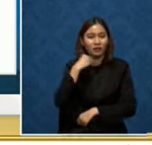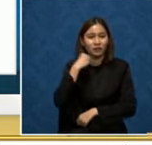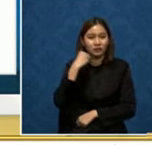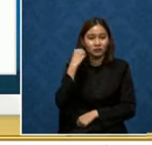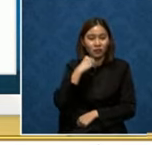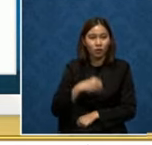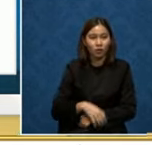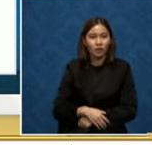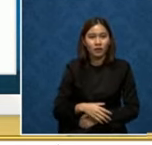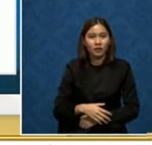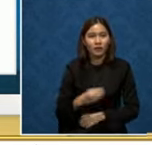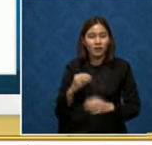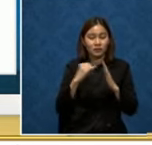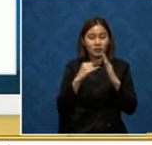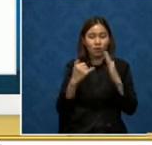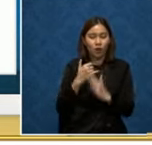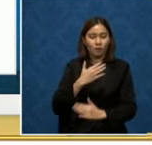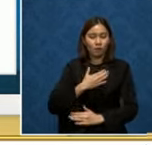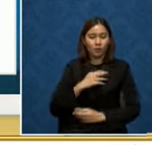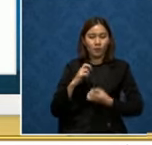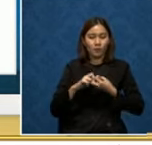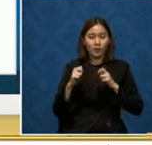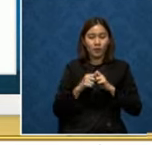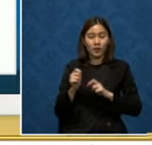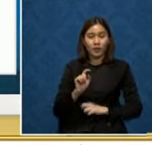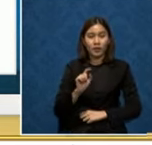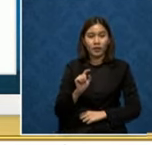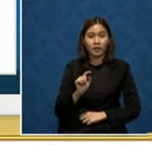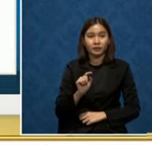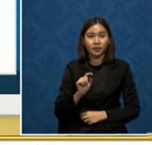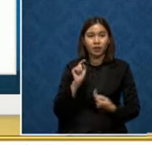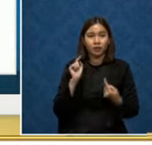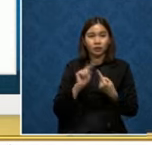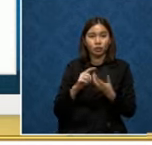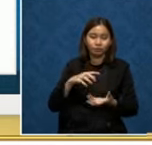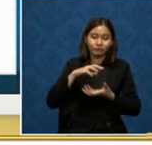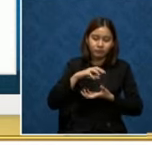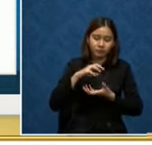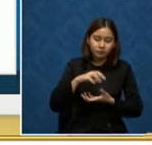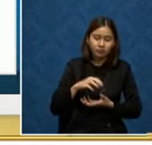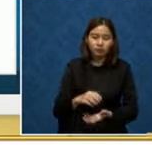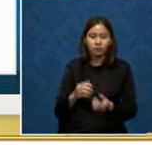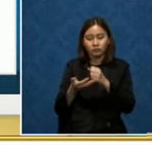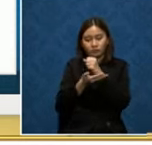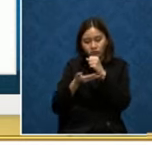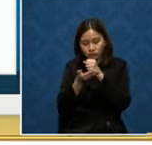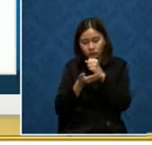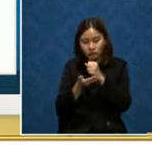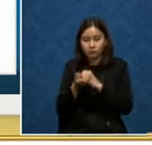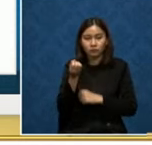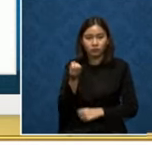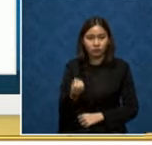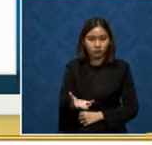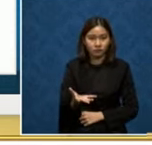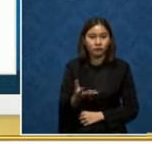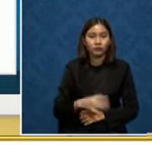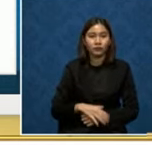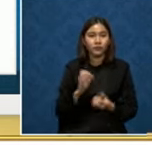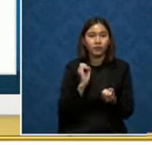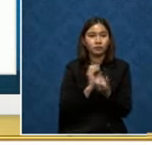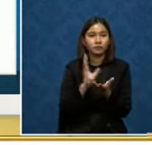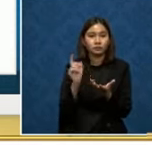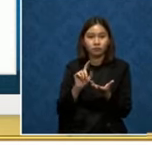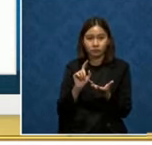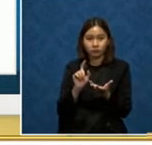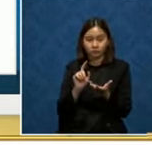ในพืนที่ผมเองจึงมีปัญหาทางด้านการพันนันและปัญหายาเสพตดเปจำนวมากซึ่งทำให้เกิดปั